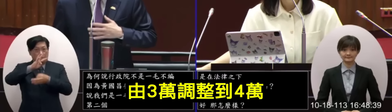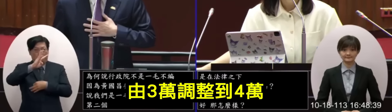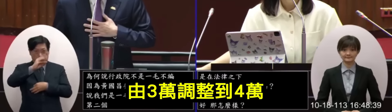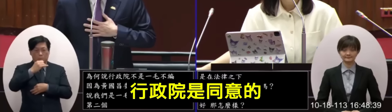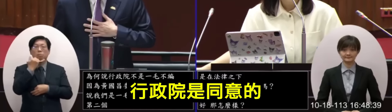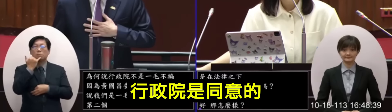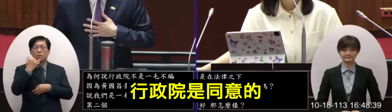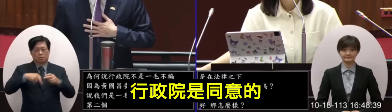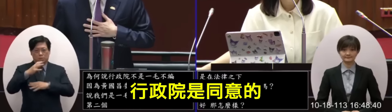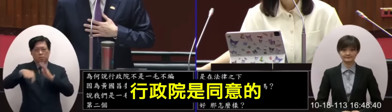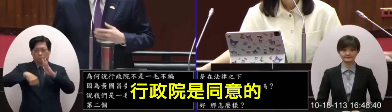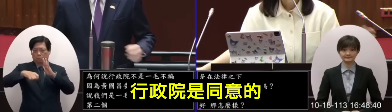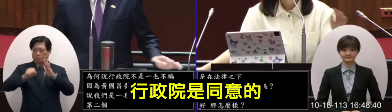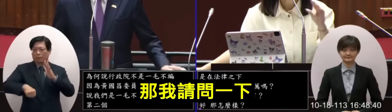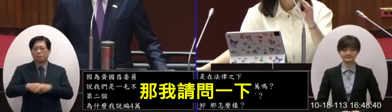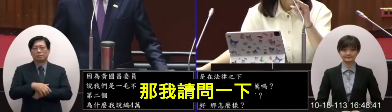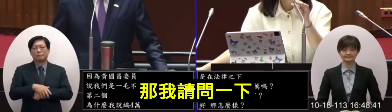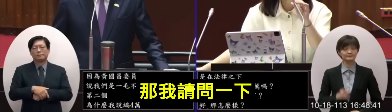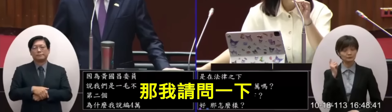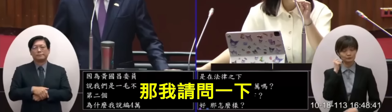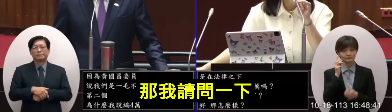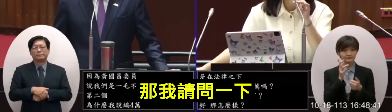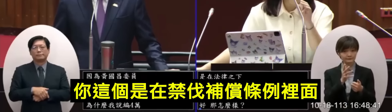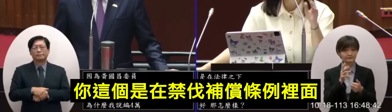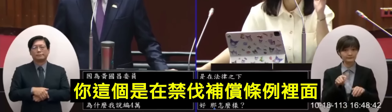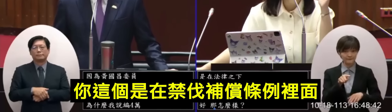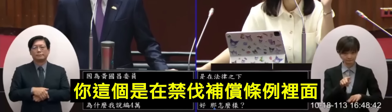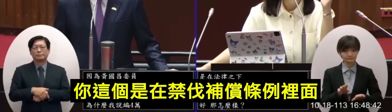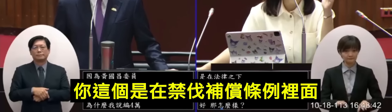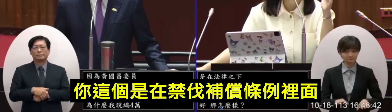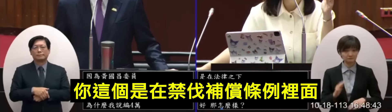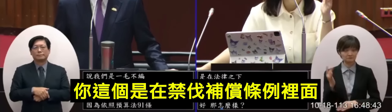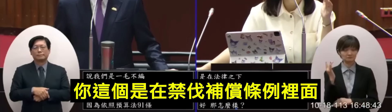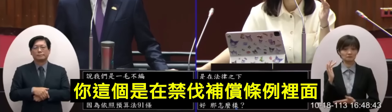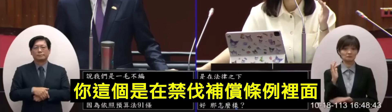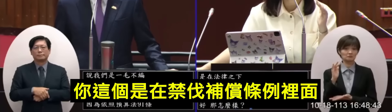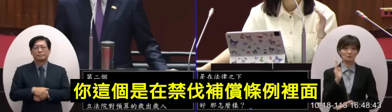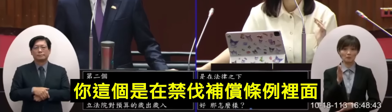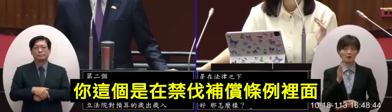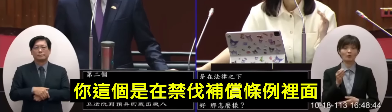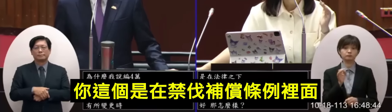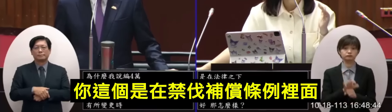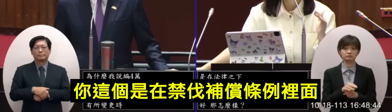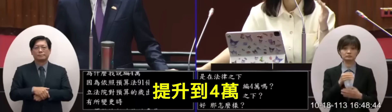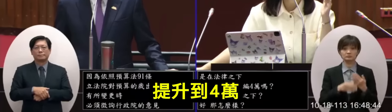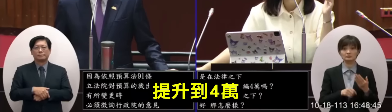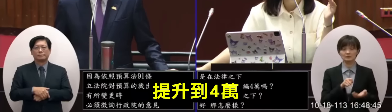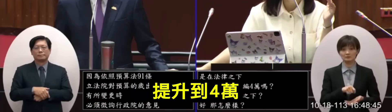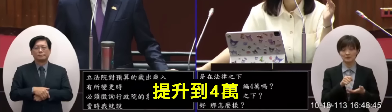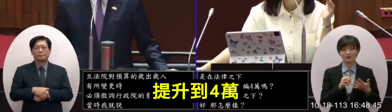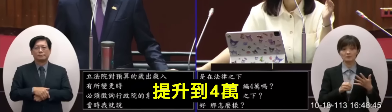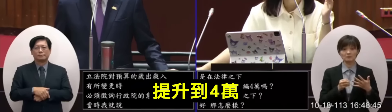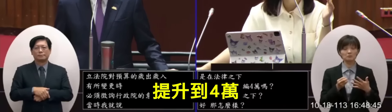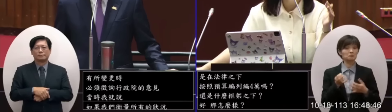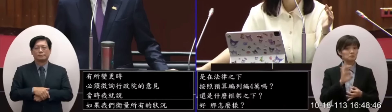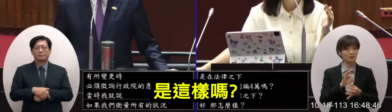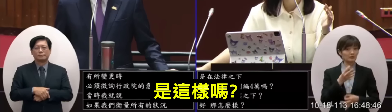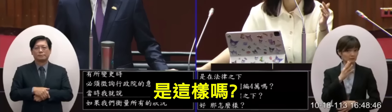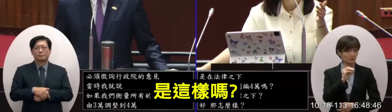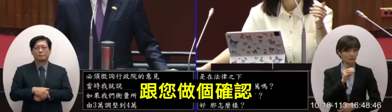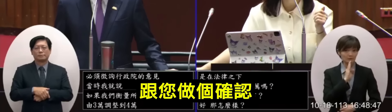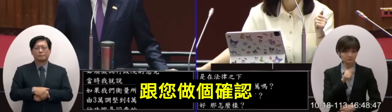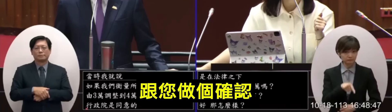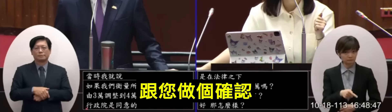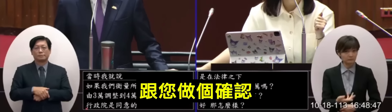到4万，行政院是同意的。 那我请问一下哦，你这个是在禁法补偿条例里面提升到4万，是这